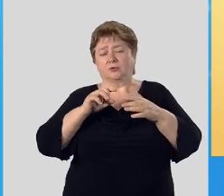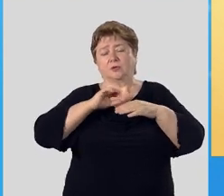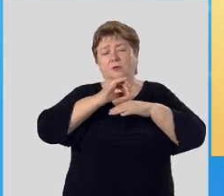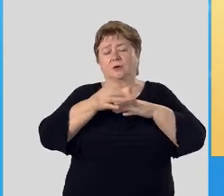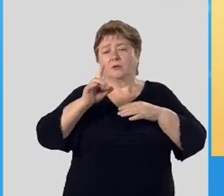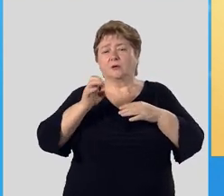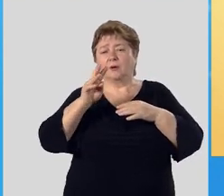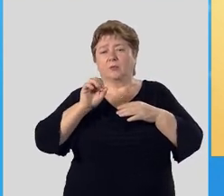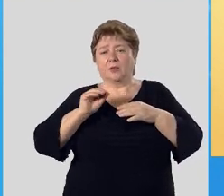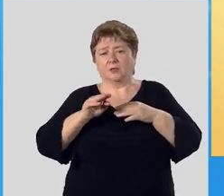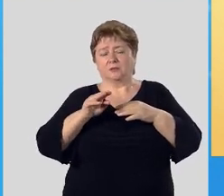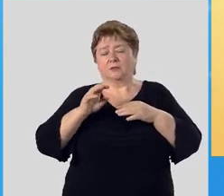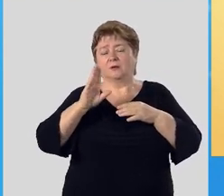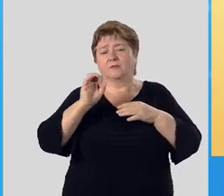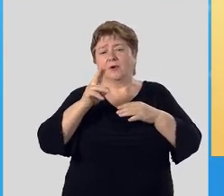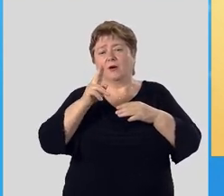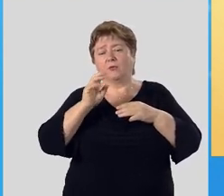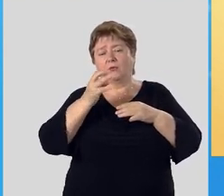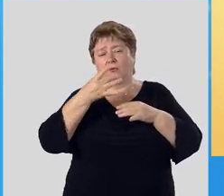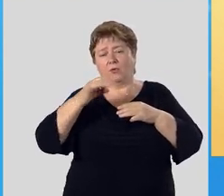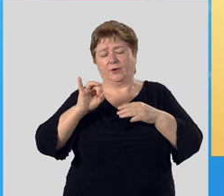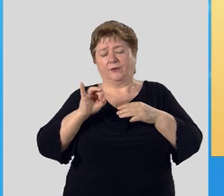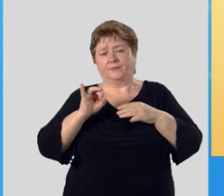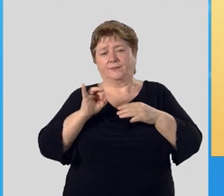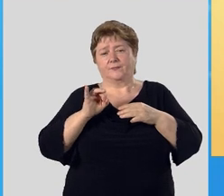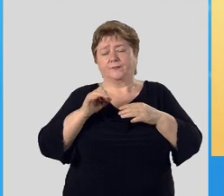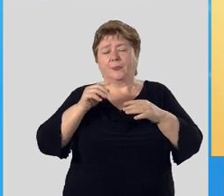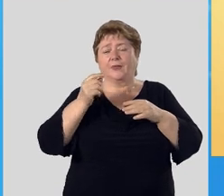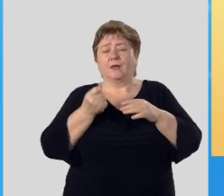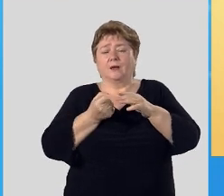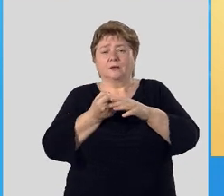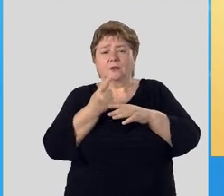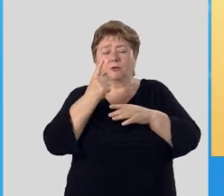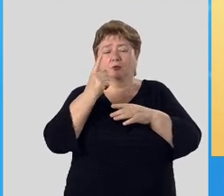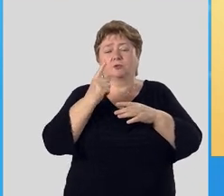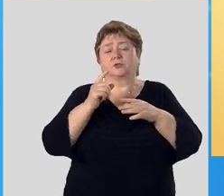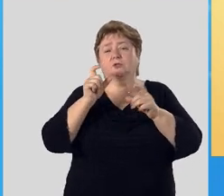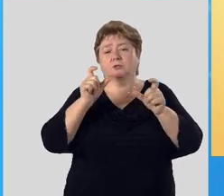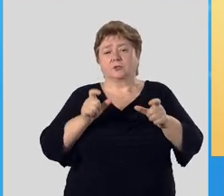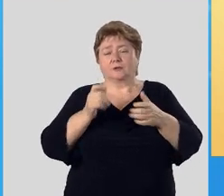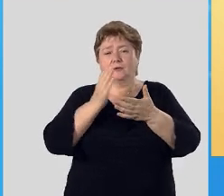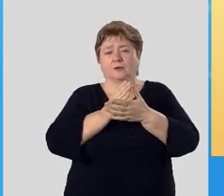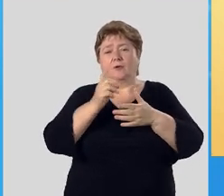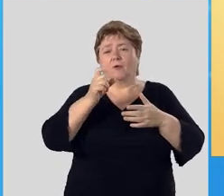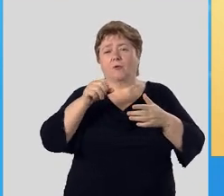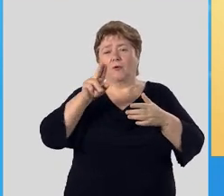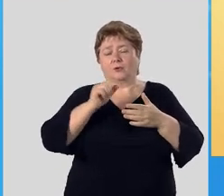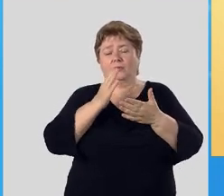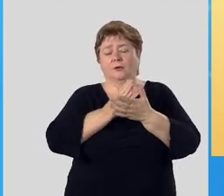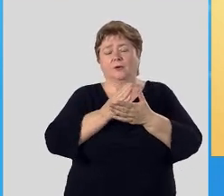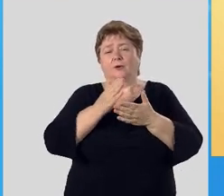хлоропластов и вакуолей зародыш человека имеет хорду